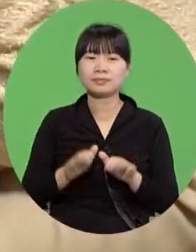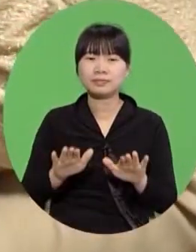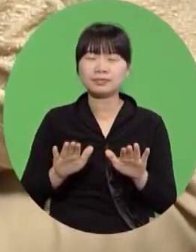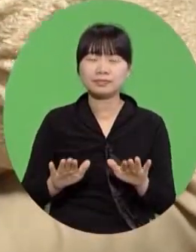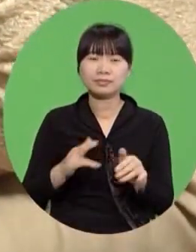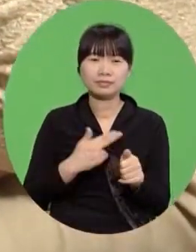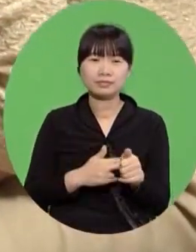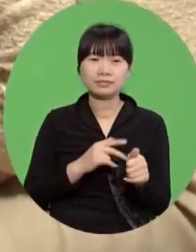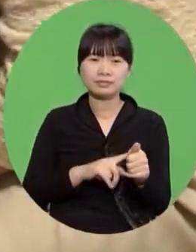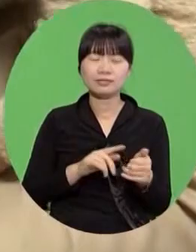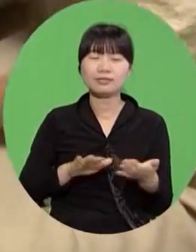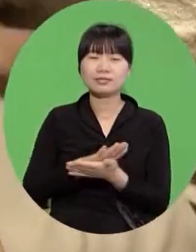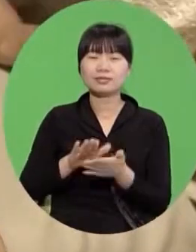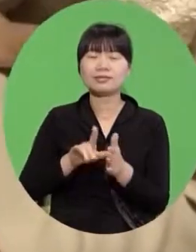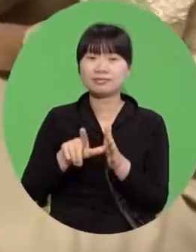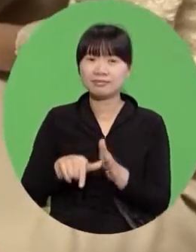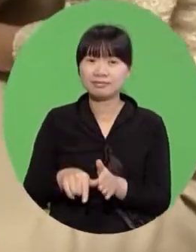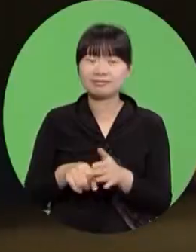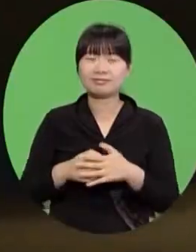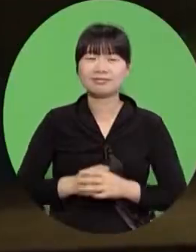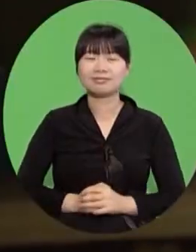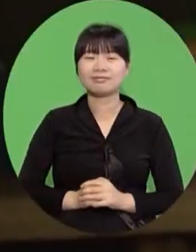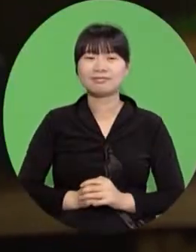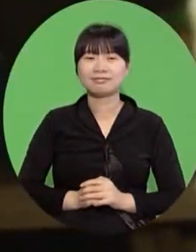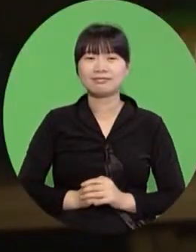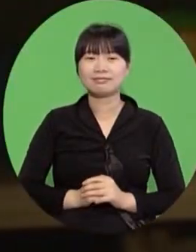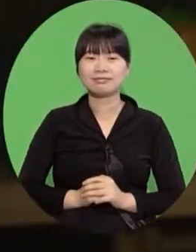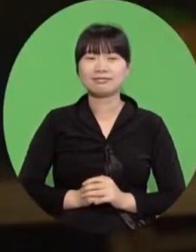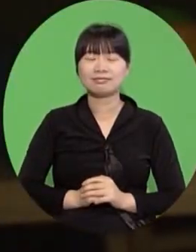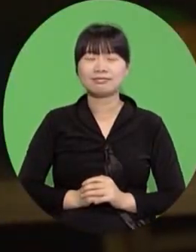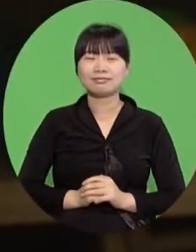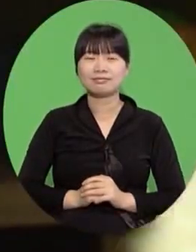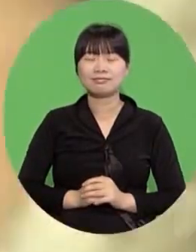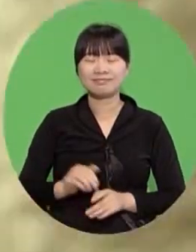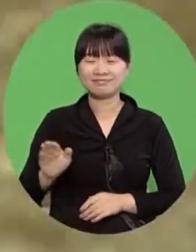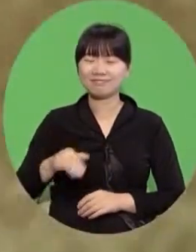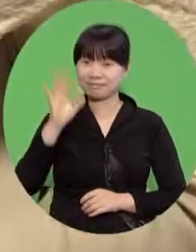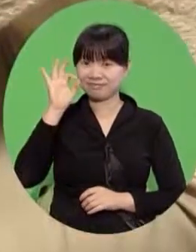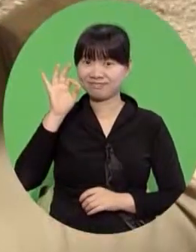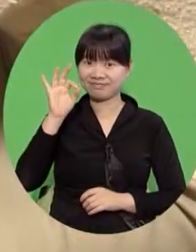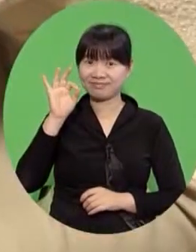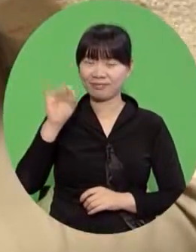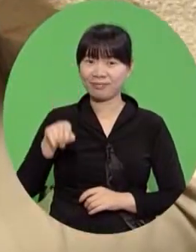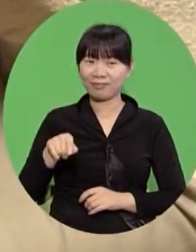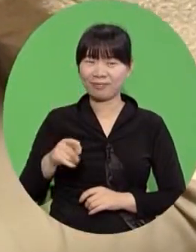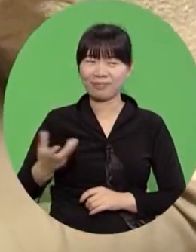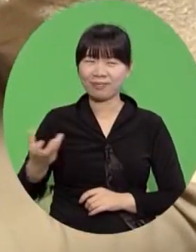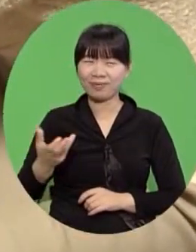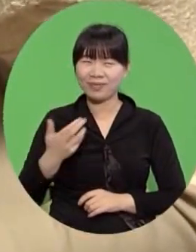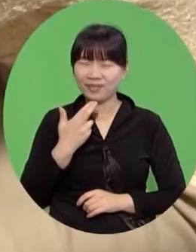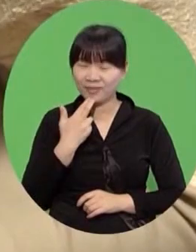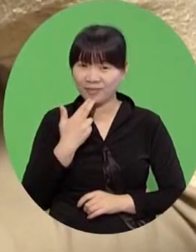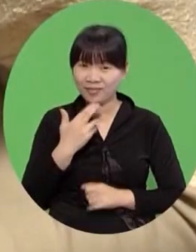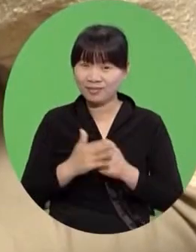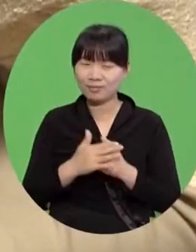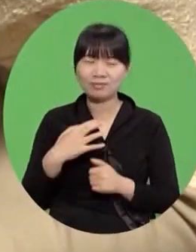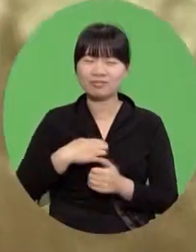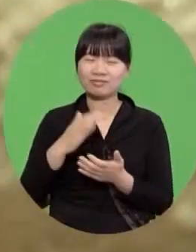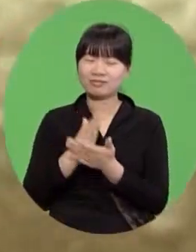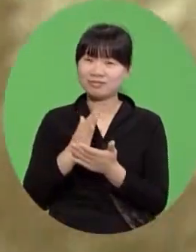이번엔 선생님과 놀 차례. 제가 잡아드릴게요. 어디 봅시다. 오, 아프지는 않으니까 걱정하지